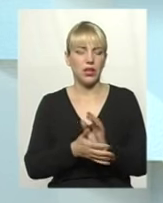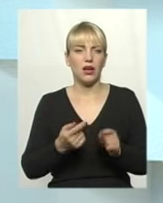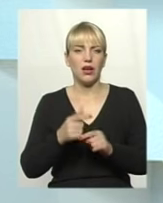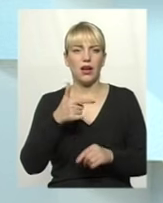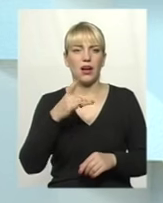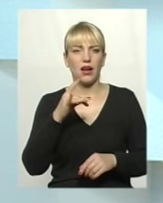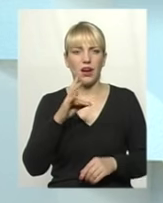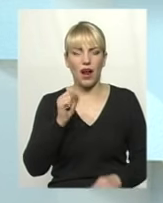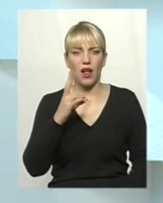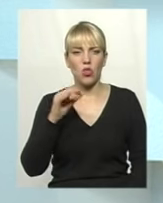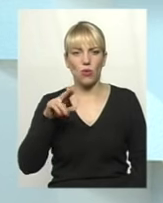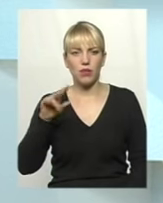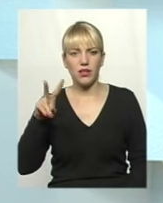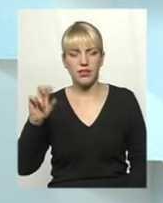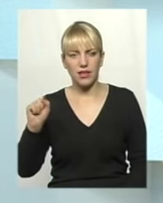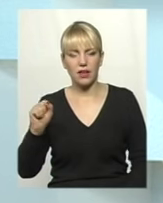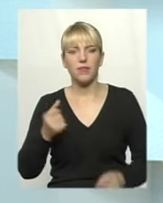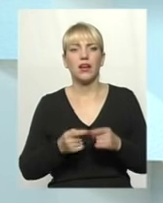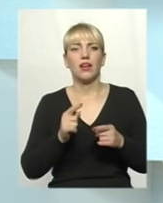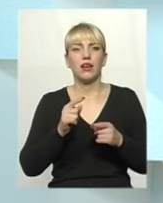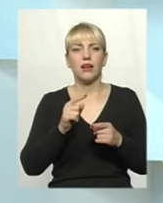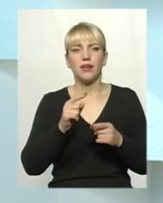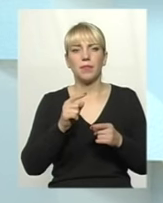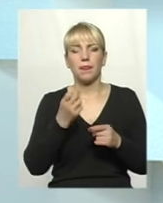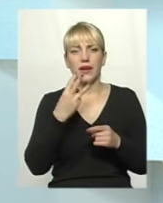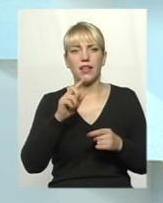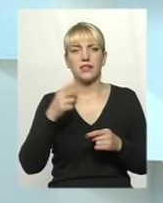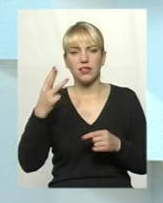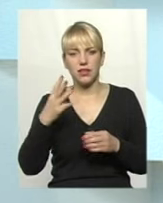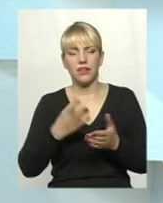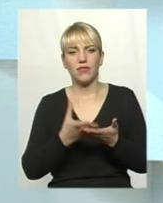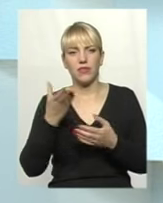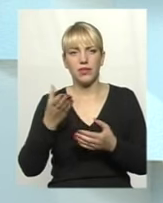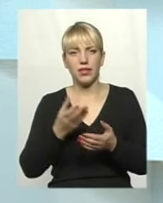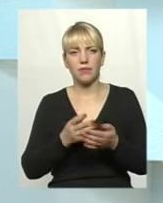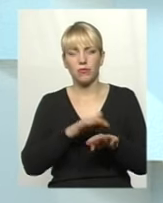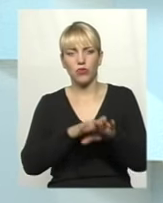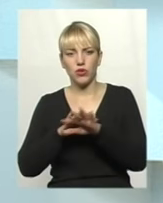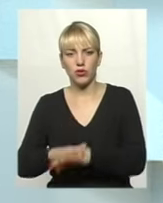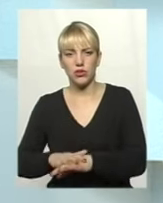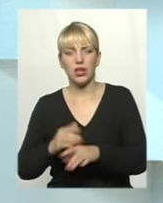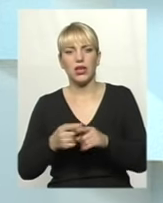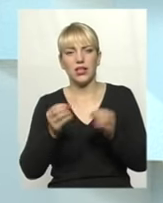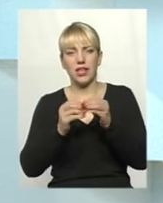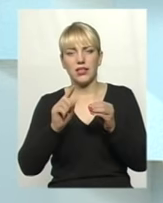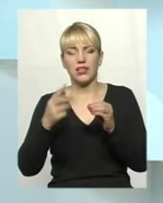громада, 13,2 мільйона передбачено, профінансовано 10,3, освоєно 6,9 мільйонів